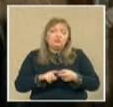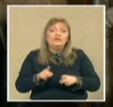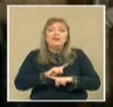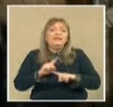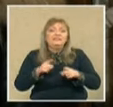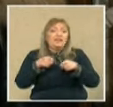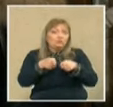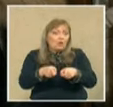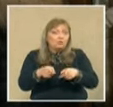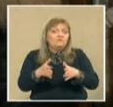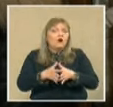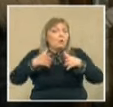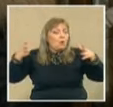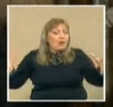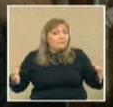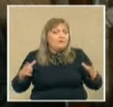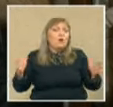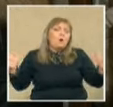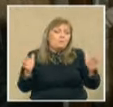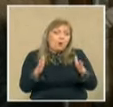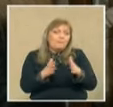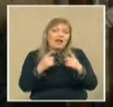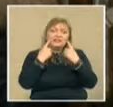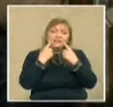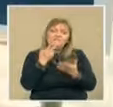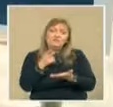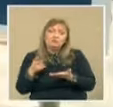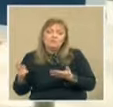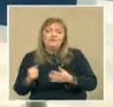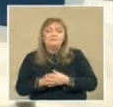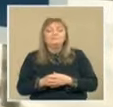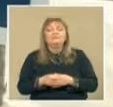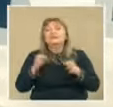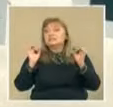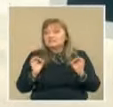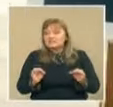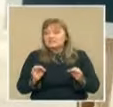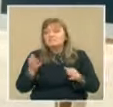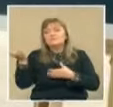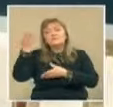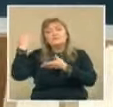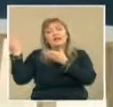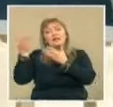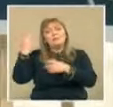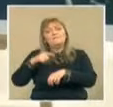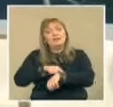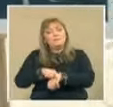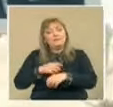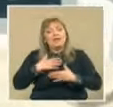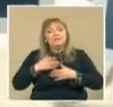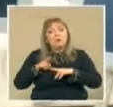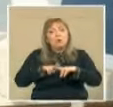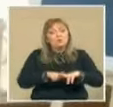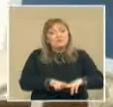не толкова, нали, толкова големи, по-малки екземпляри със сигурност. Иначе в древни палеонтологични времена имаме